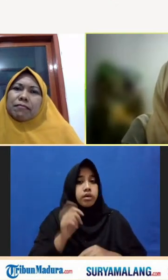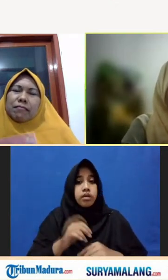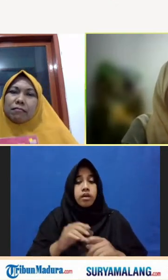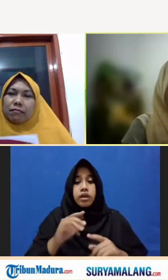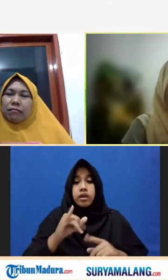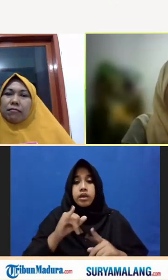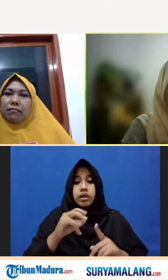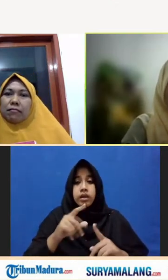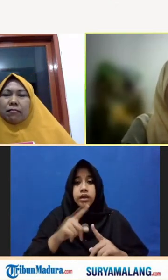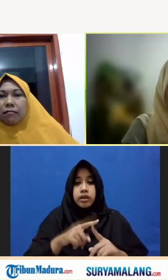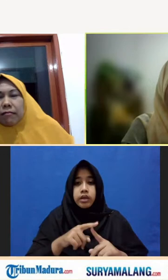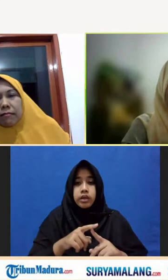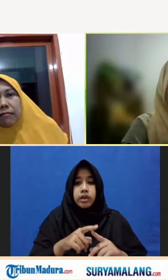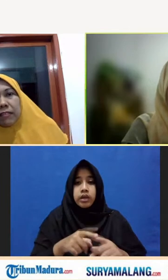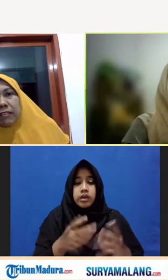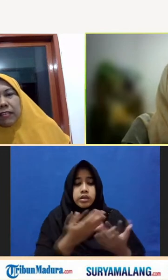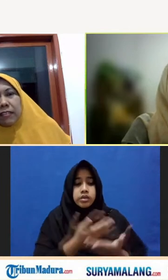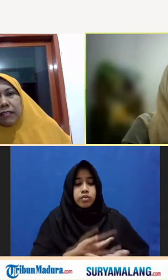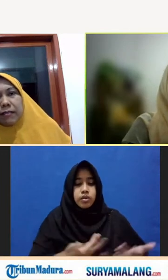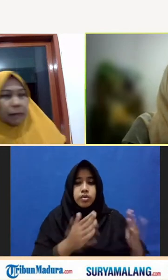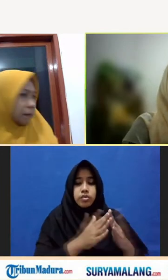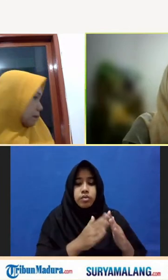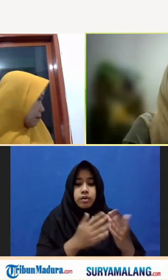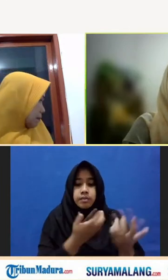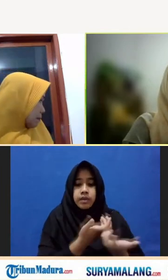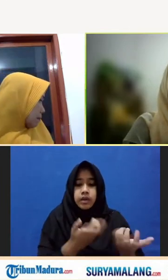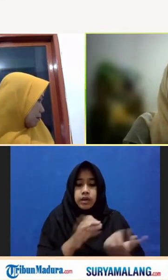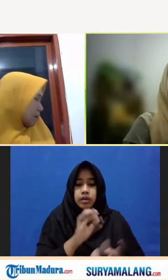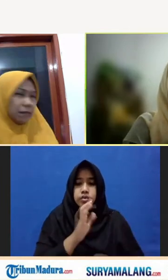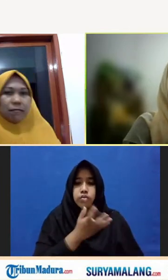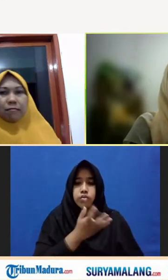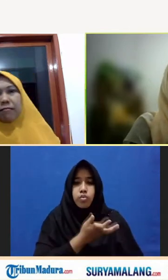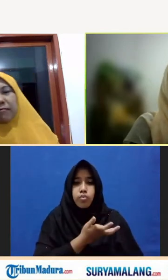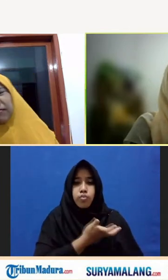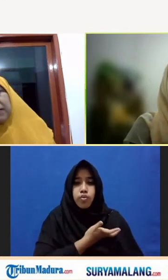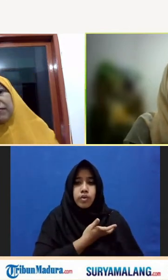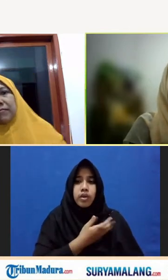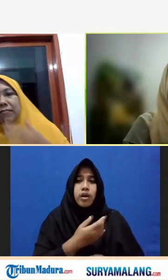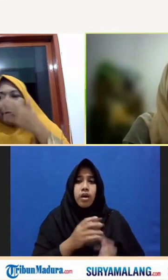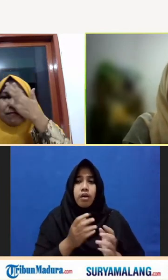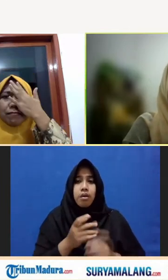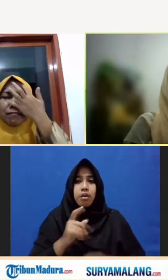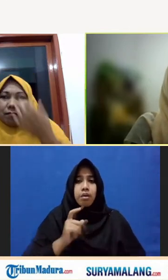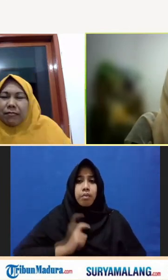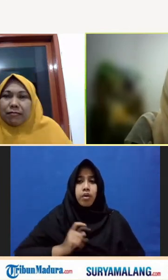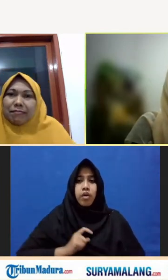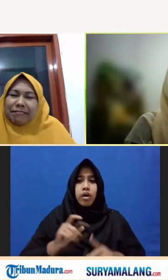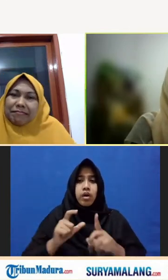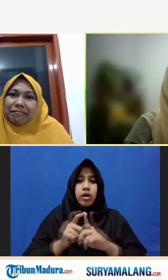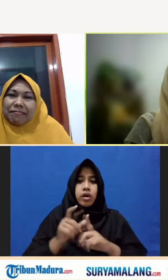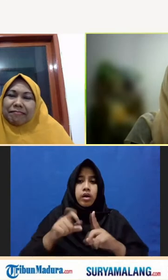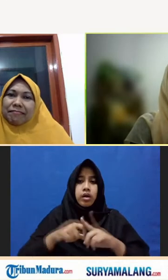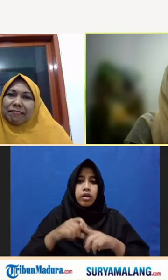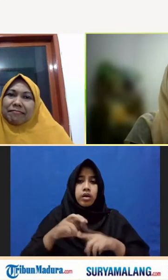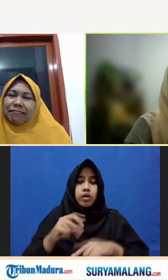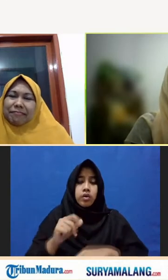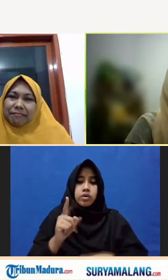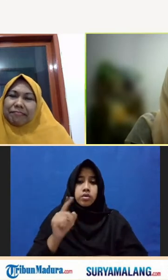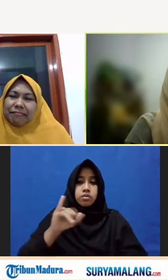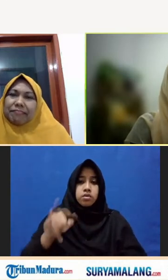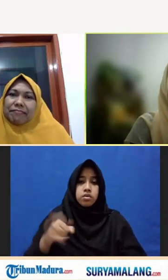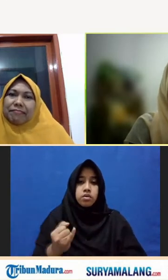keadaan rumah beda-beda ya. Nggak semua orang punya kemewahan bisa nonton drama Korea sejam sehari. Belum tentu waktunya cukup